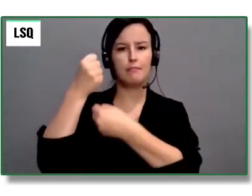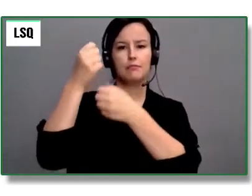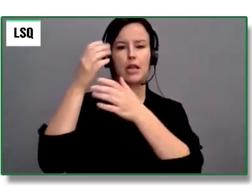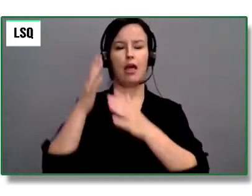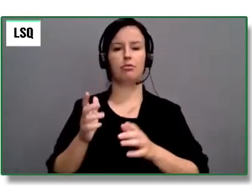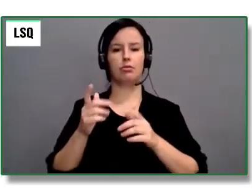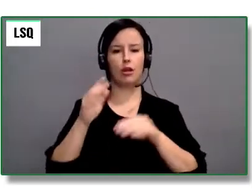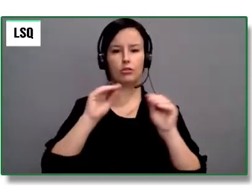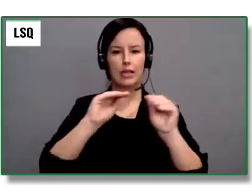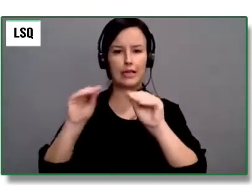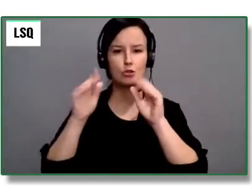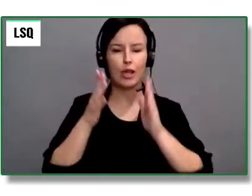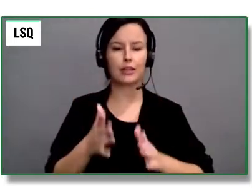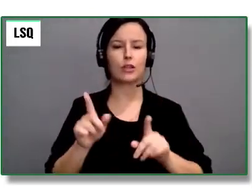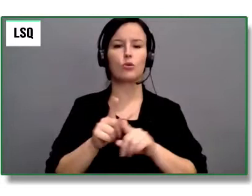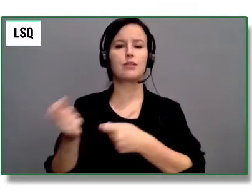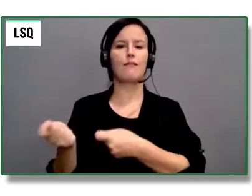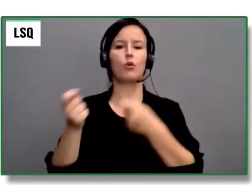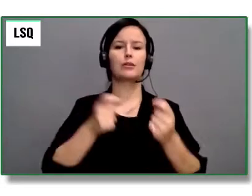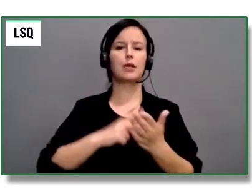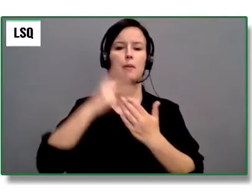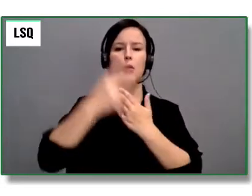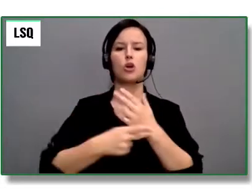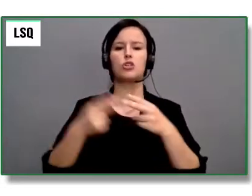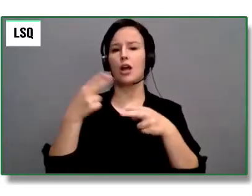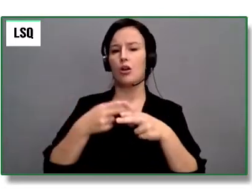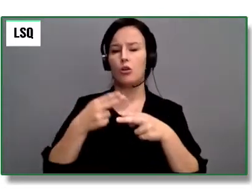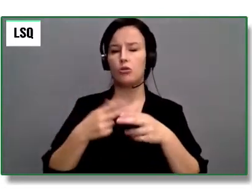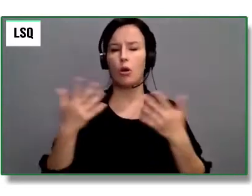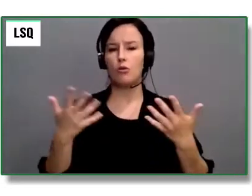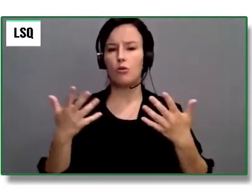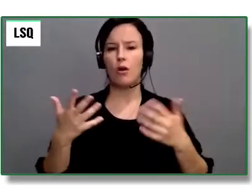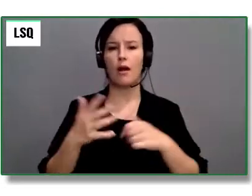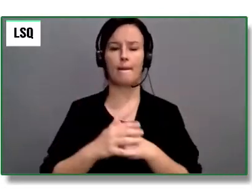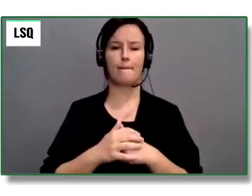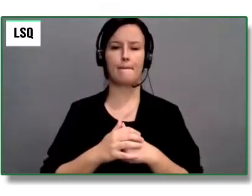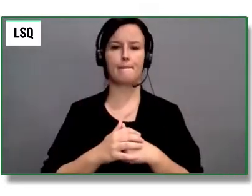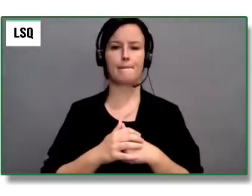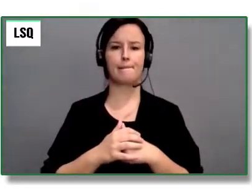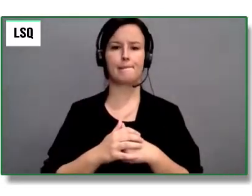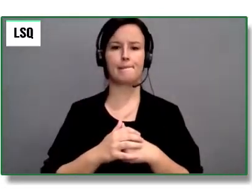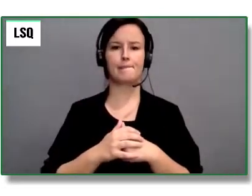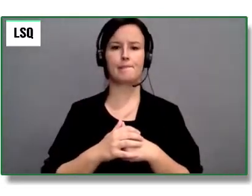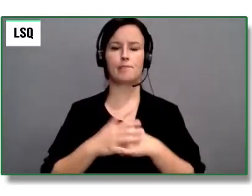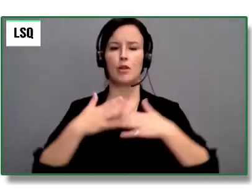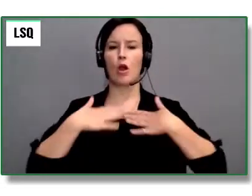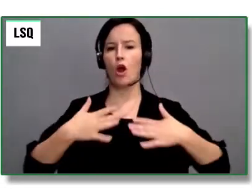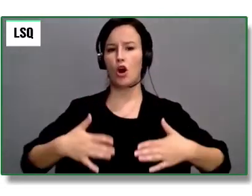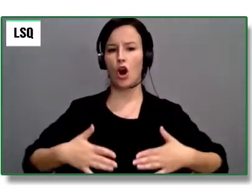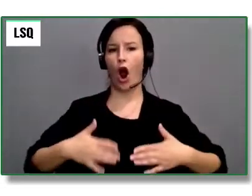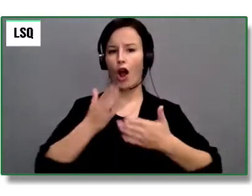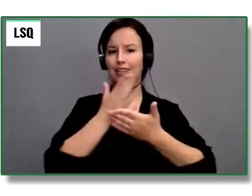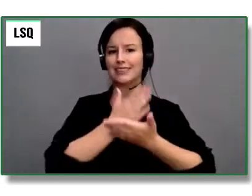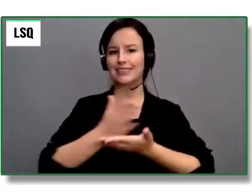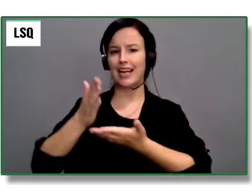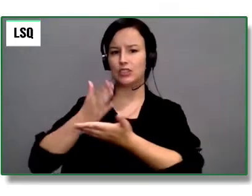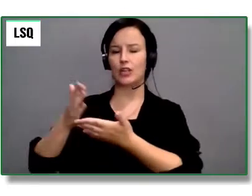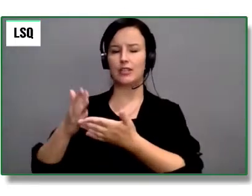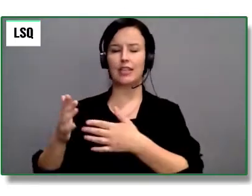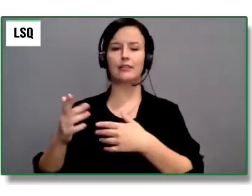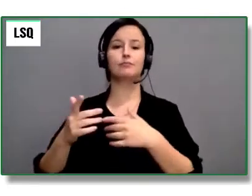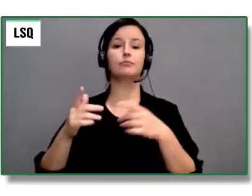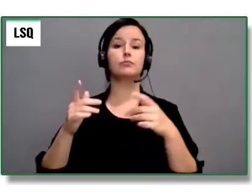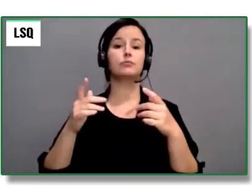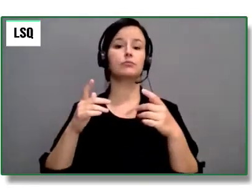Je suis fondatrice d'un projet appelé le corps saisonnier, seasonal body, et il